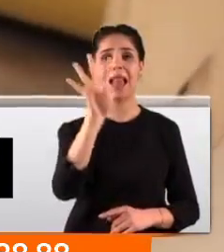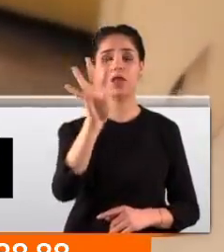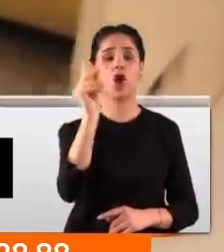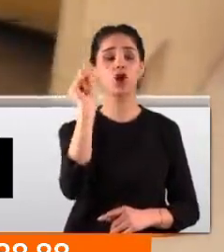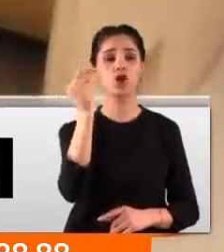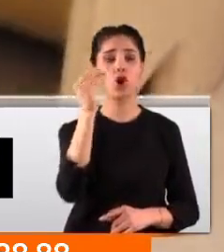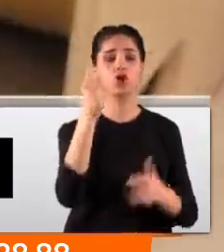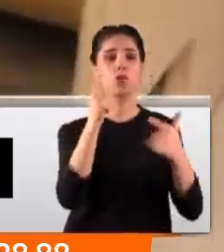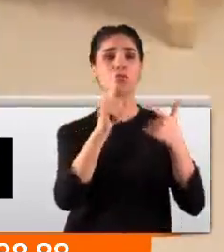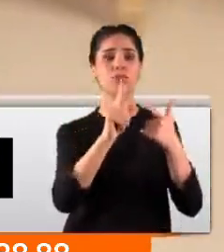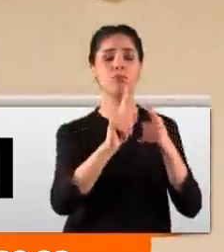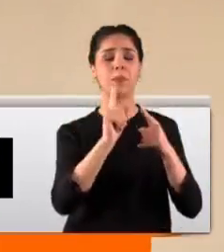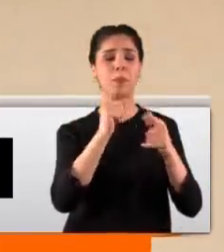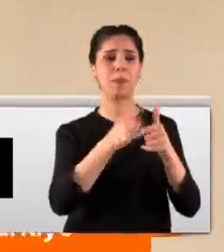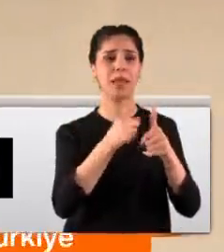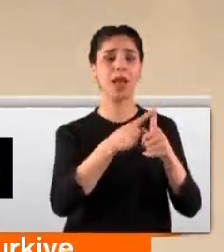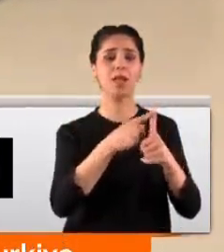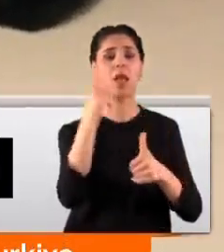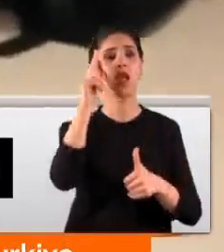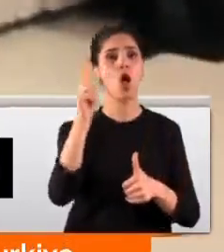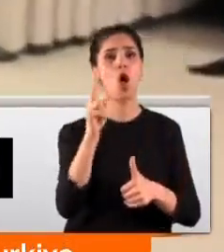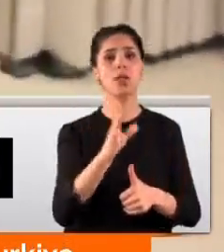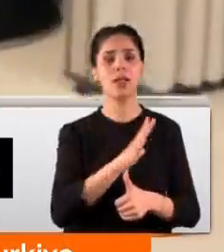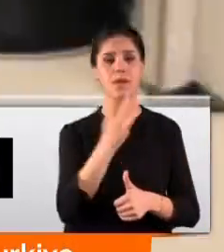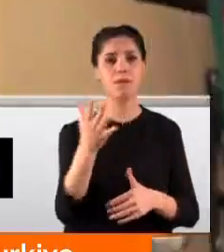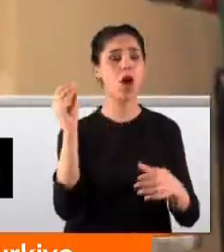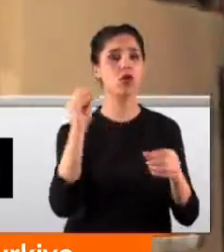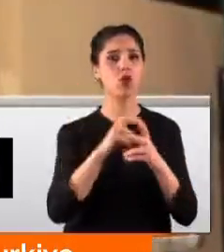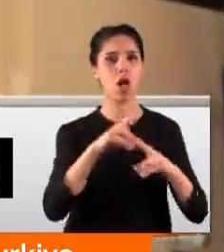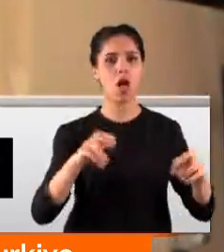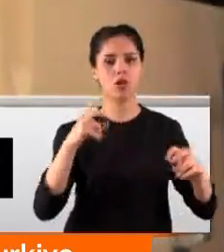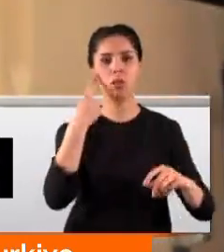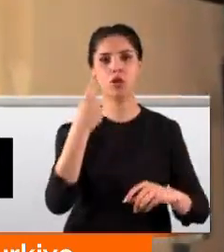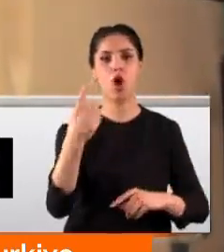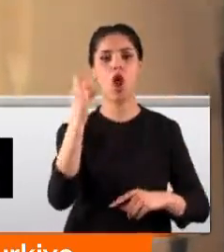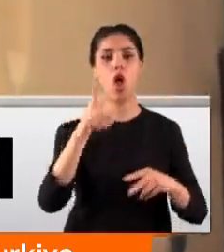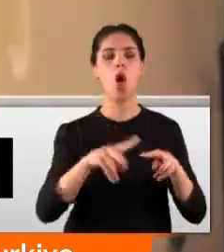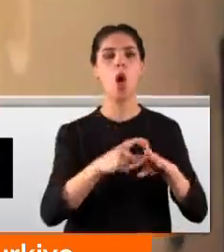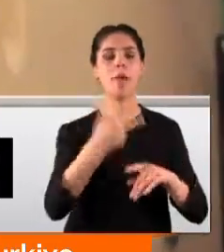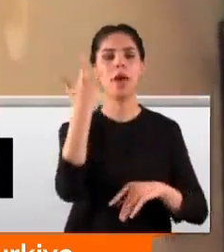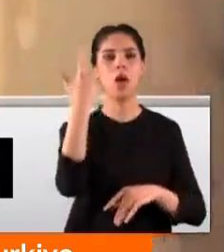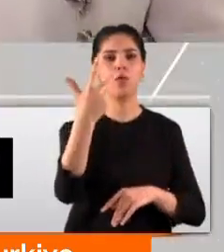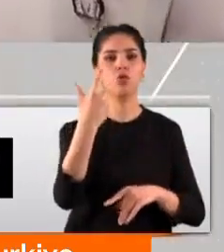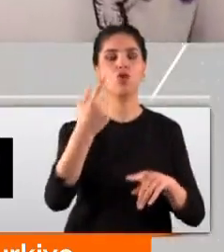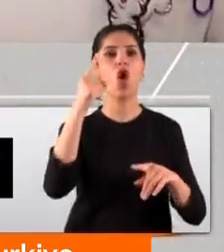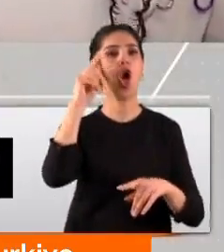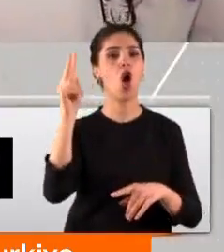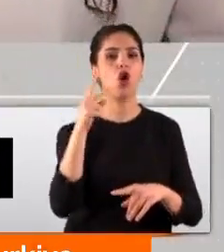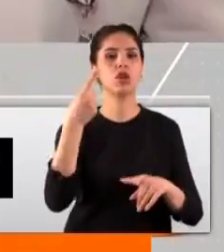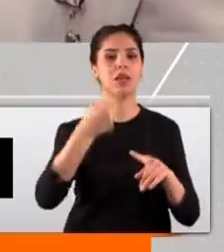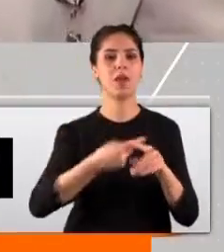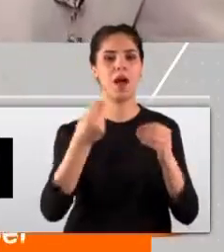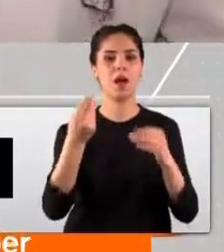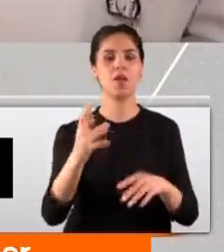biri otizm riskiyle doğuyor. Yapılan son araştırmalar omega 3'ün otizmi iyileştirdiği yönünde. Omega 3